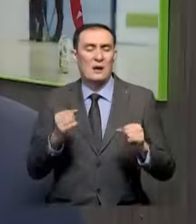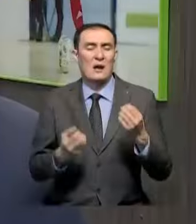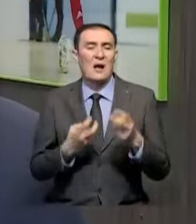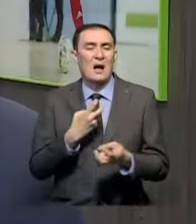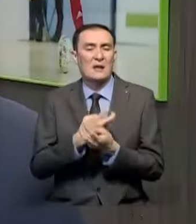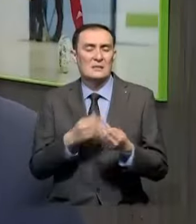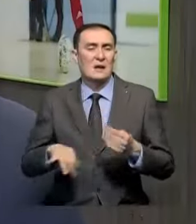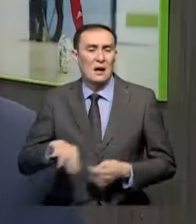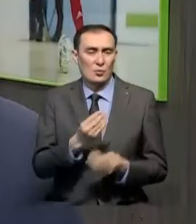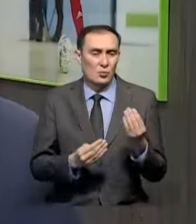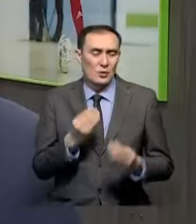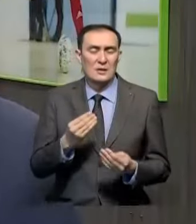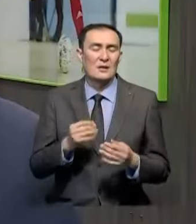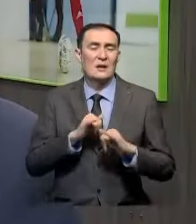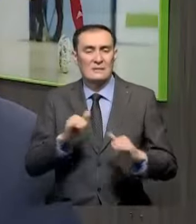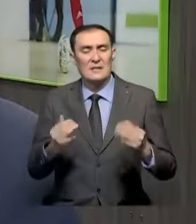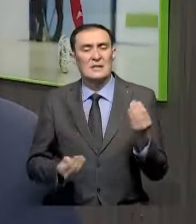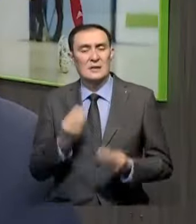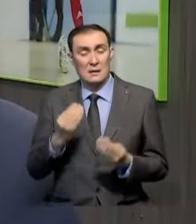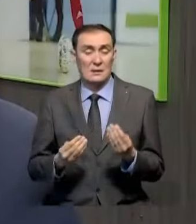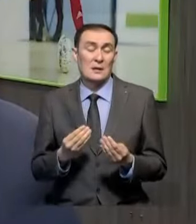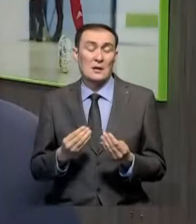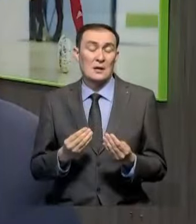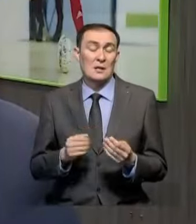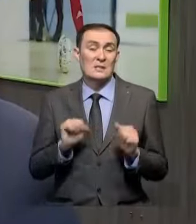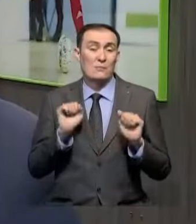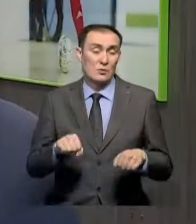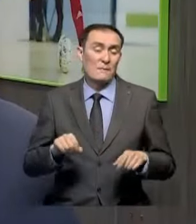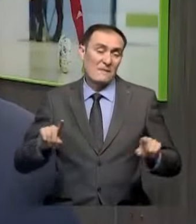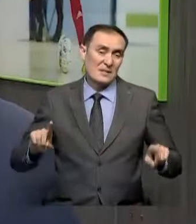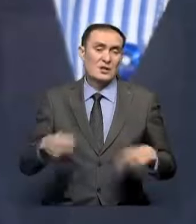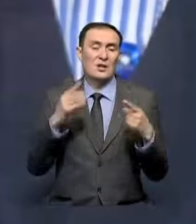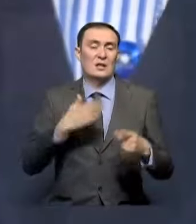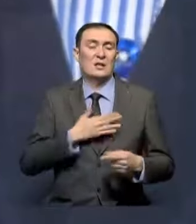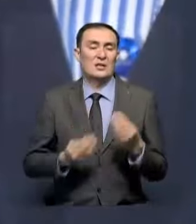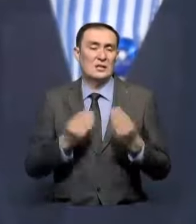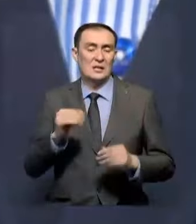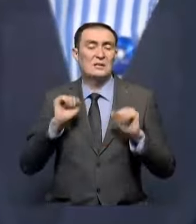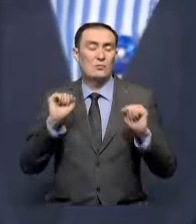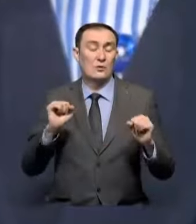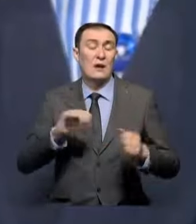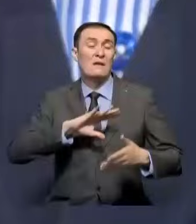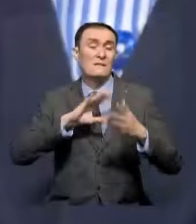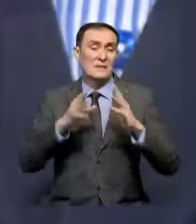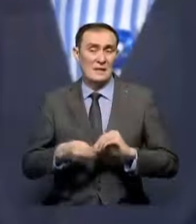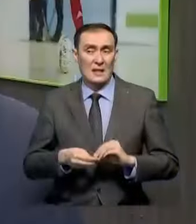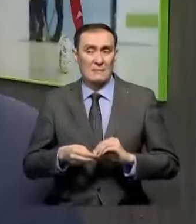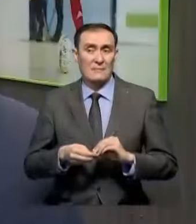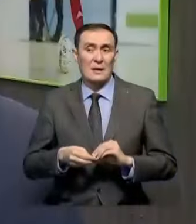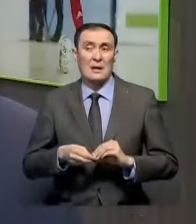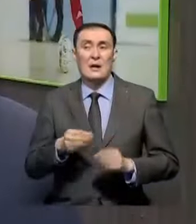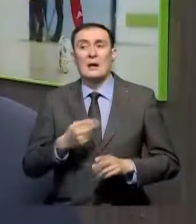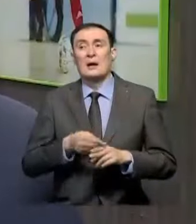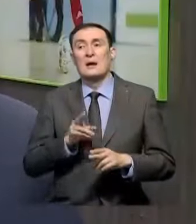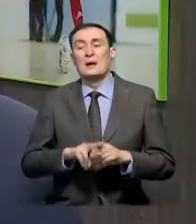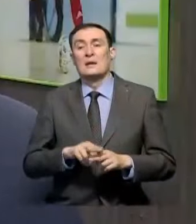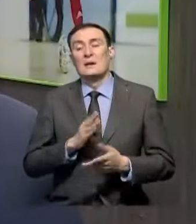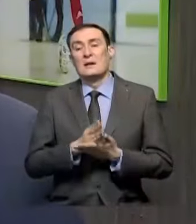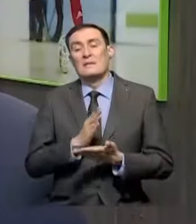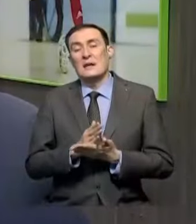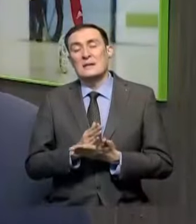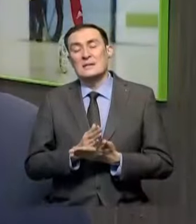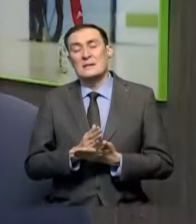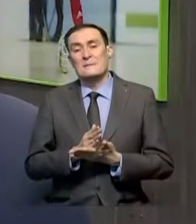развивать его и как бы это является одним из способов тоже Возрождения национального вида спорта в целом это является